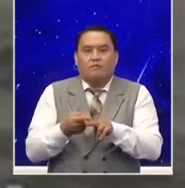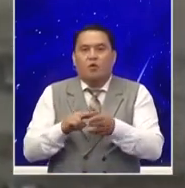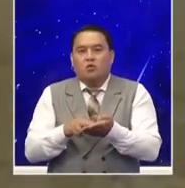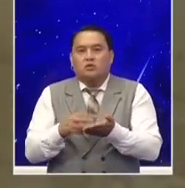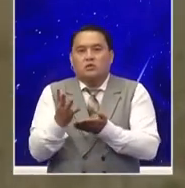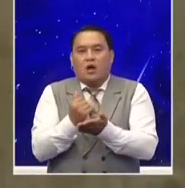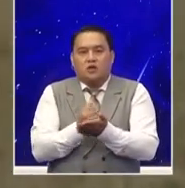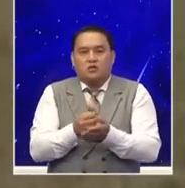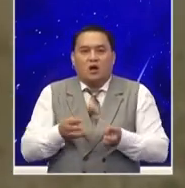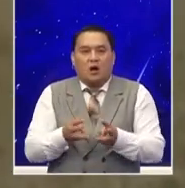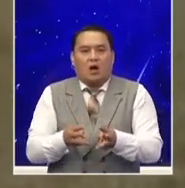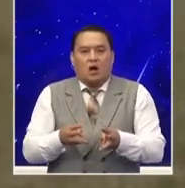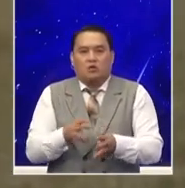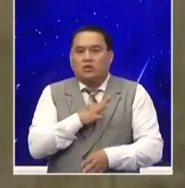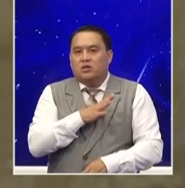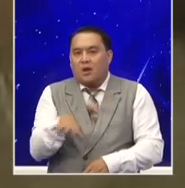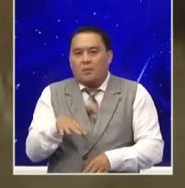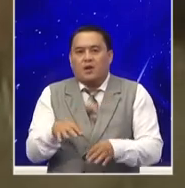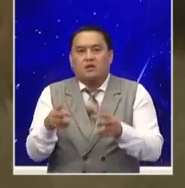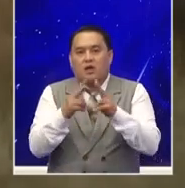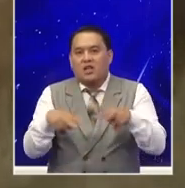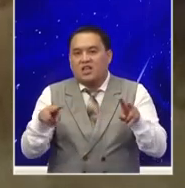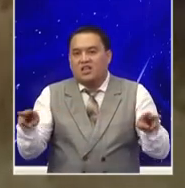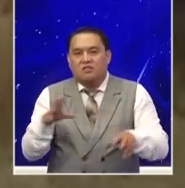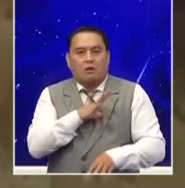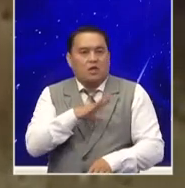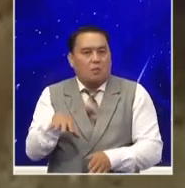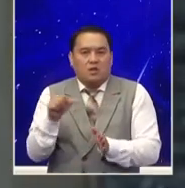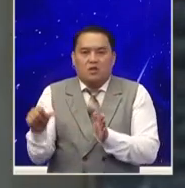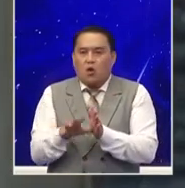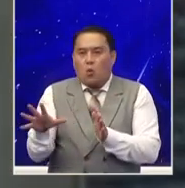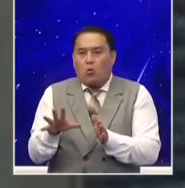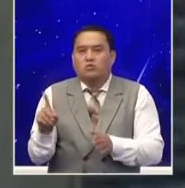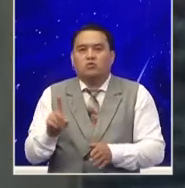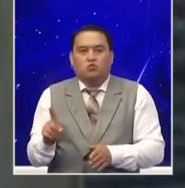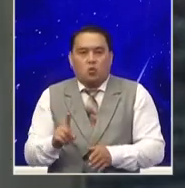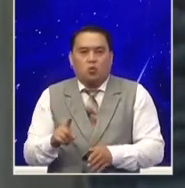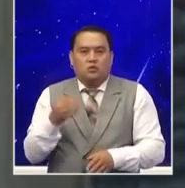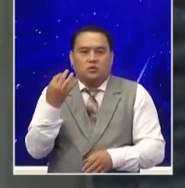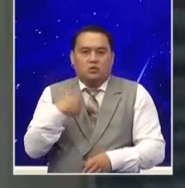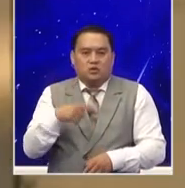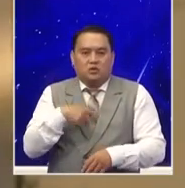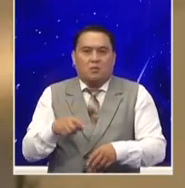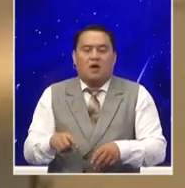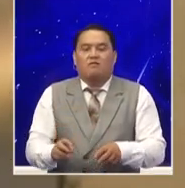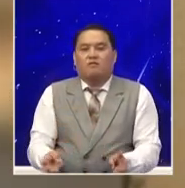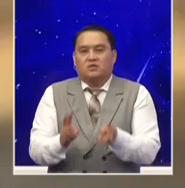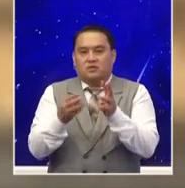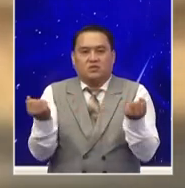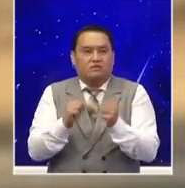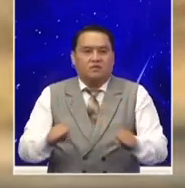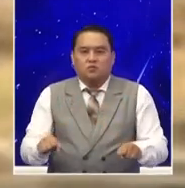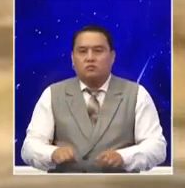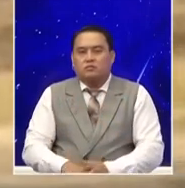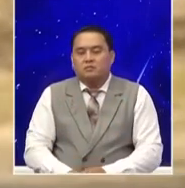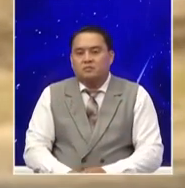не хранились горючие материалы, к нему не было подведено электричество, что исключает версию самовозгорания, сообщают сотрудники